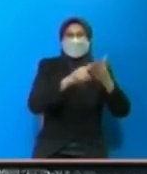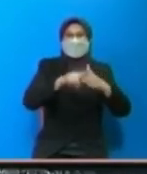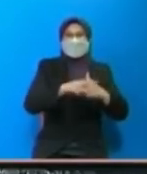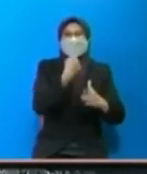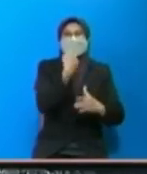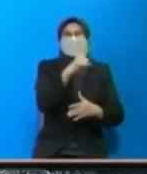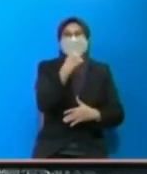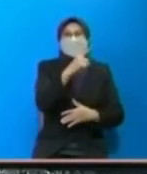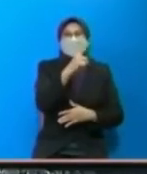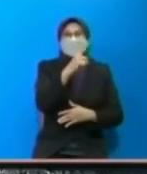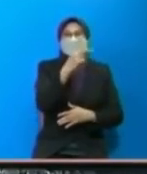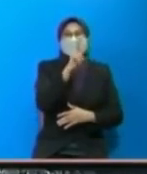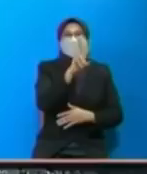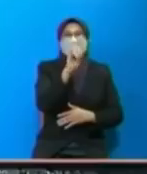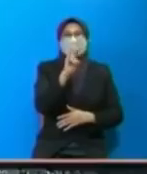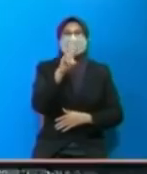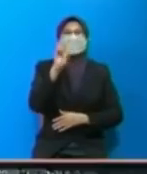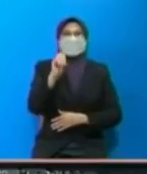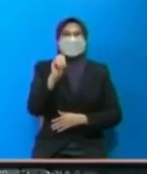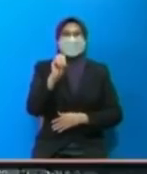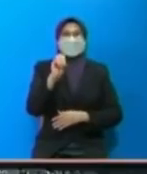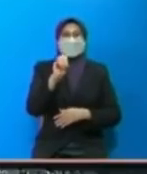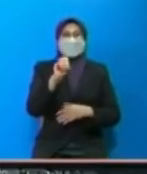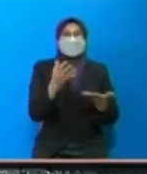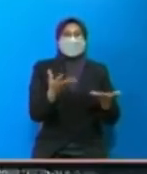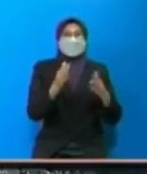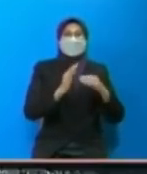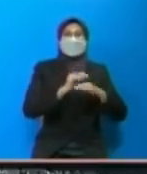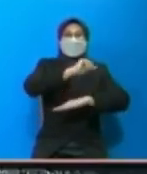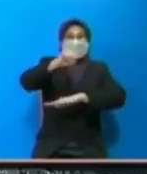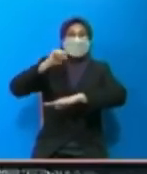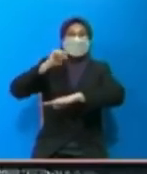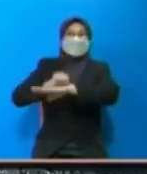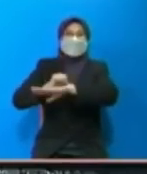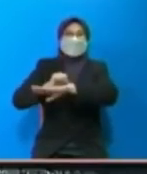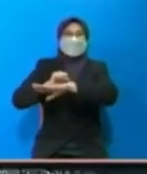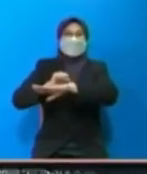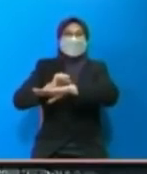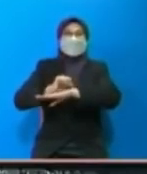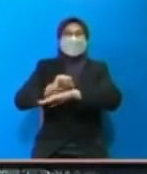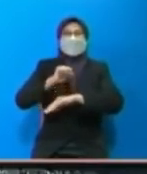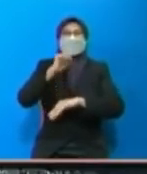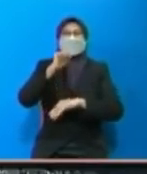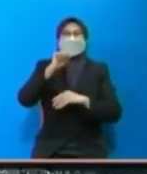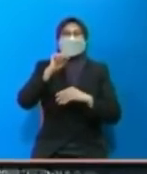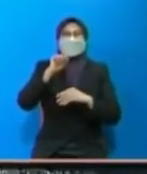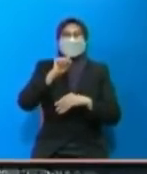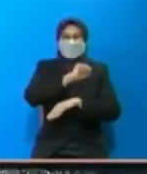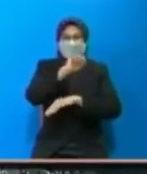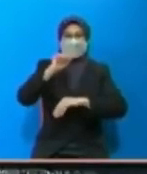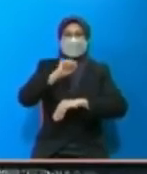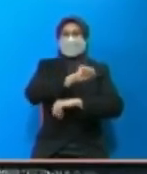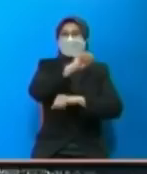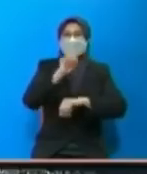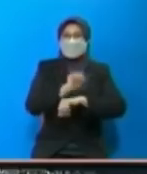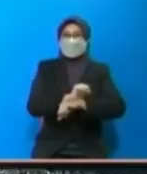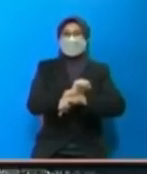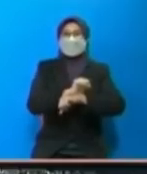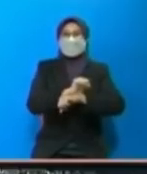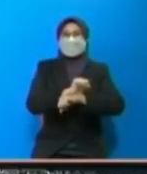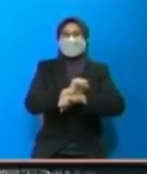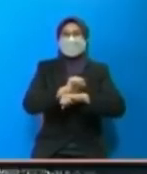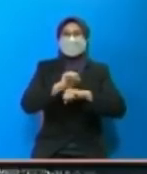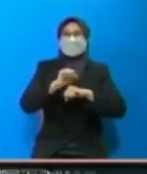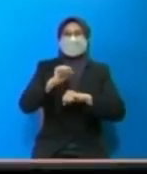2020 untuk beli 30 Desember 2020 menjadi negara Asia pertama mendapat